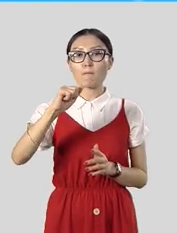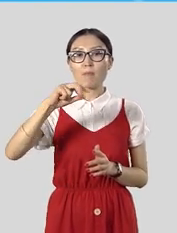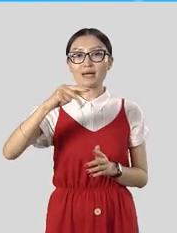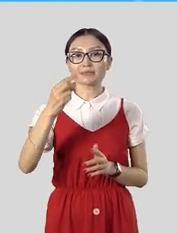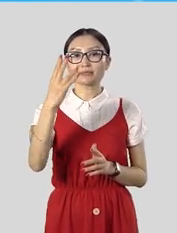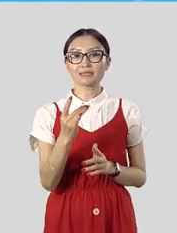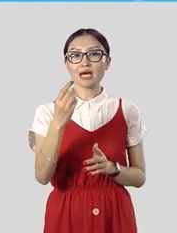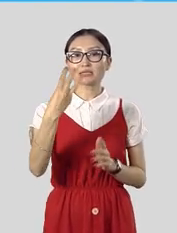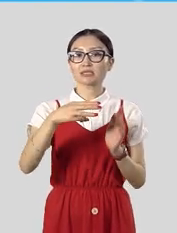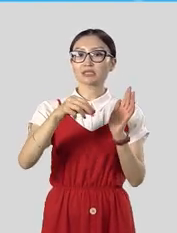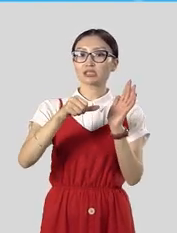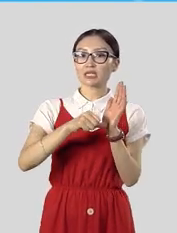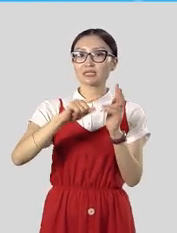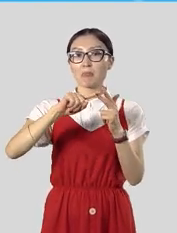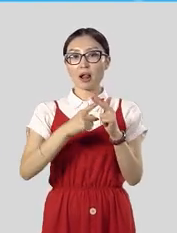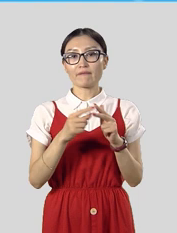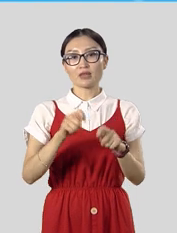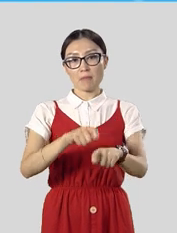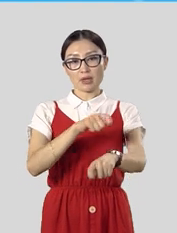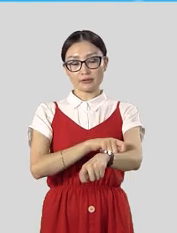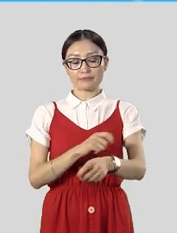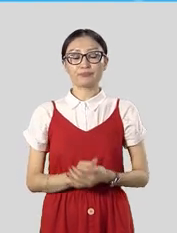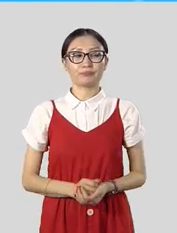длину 36,5 метров.